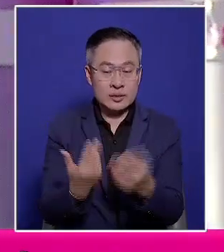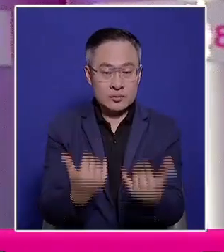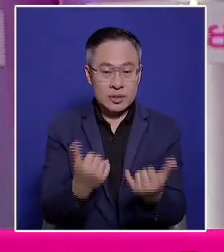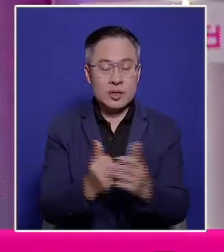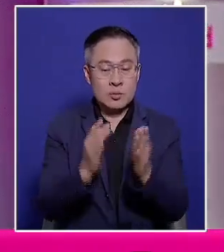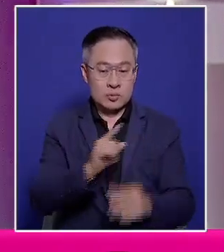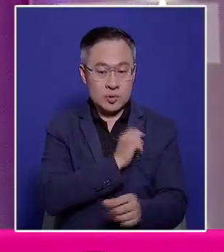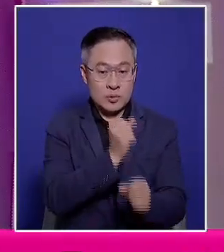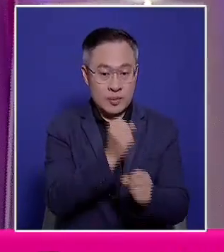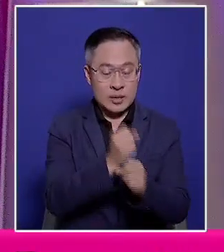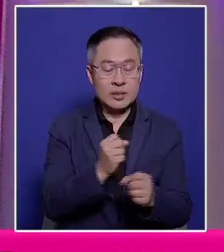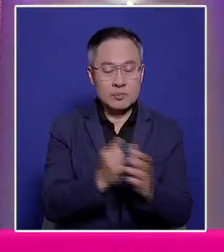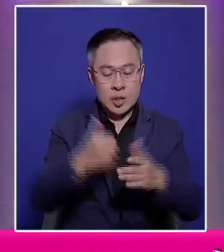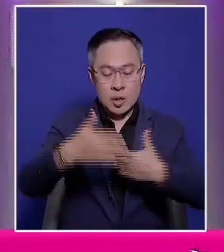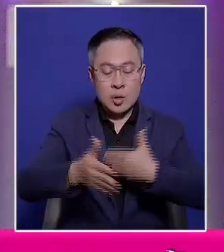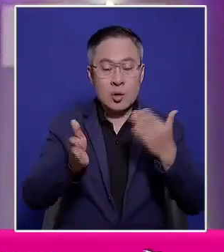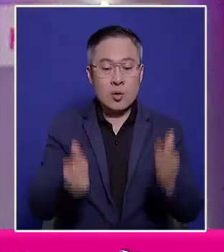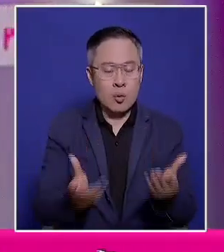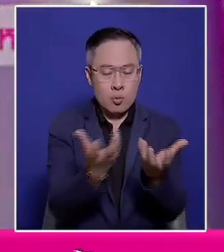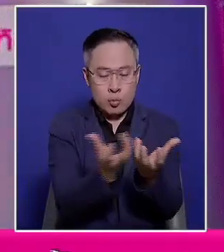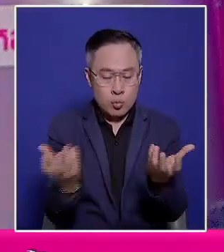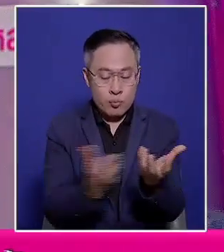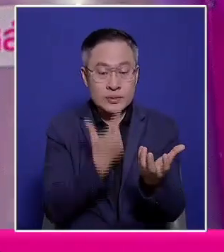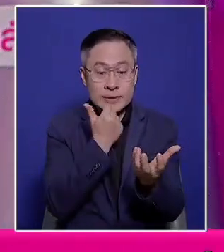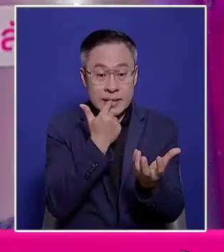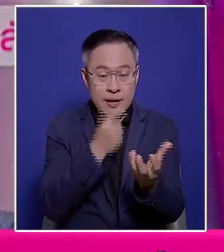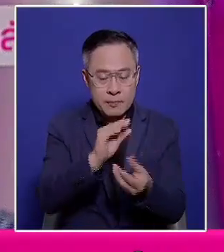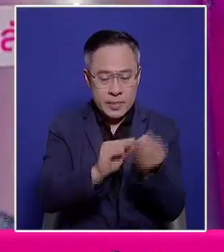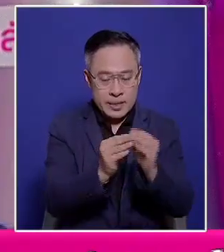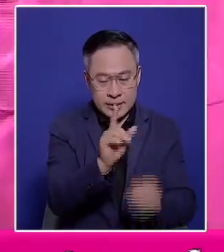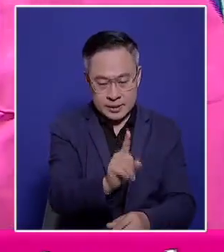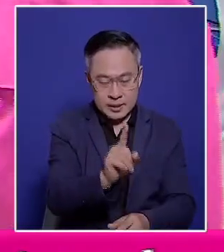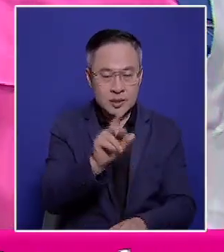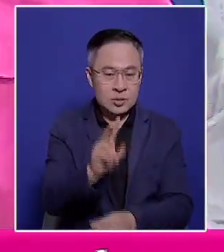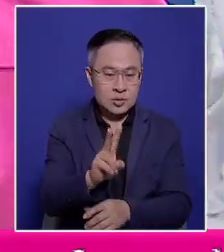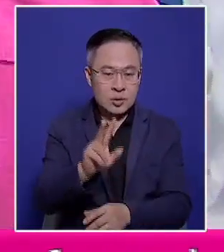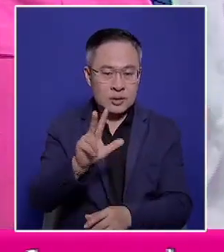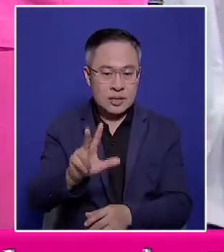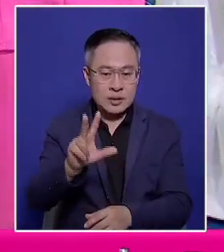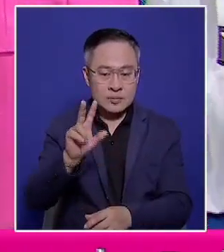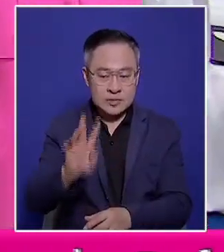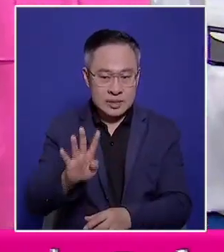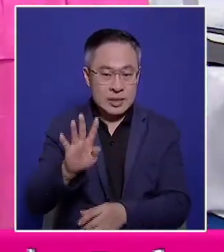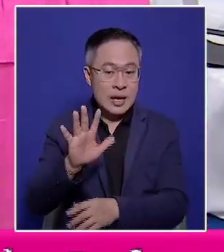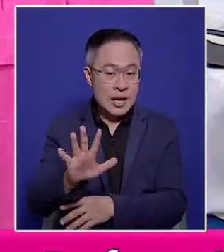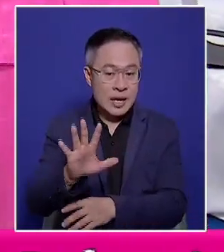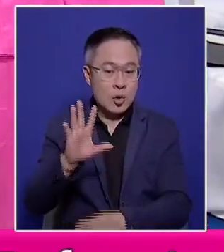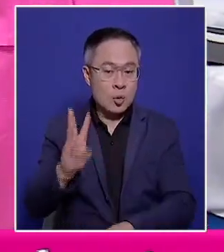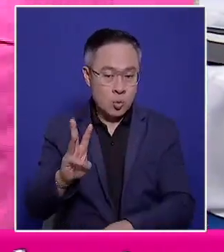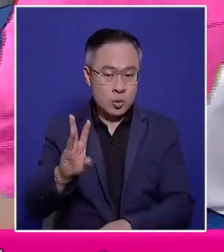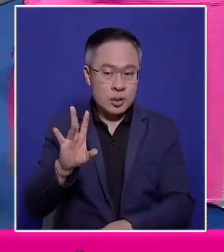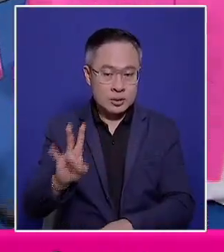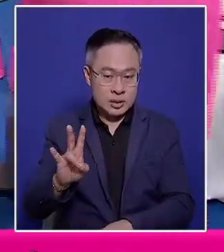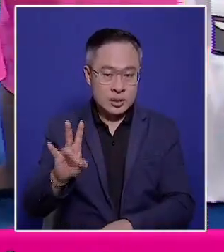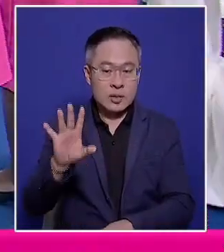ติกที่แสดงหมายเลข1 2 3 4 5 6